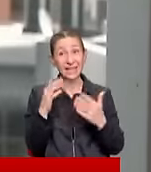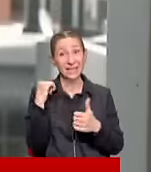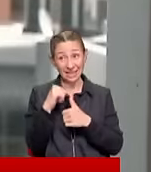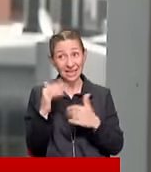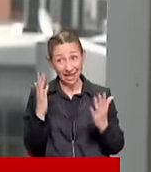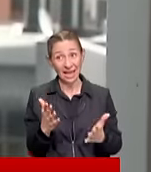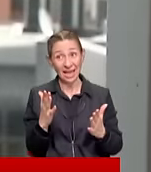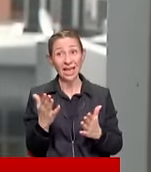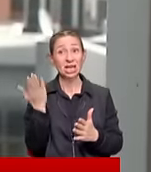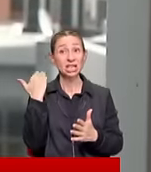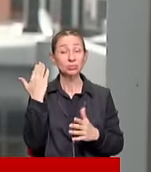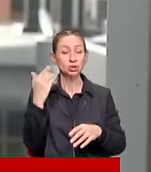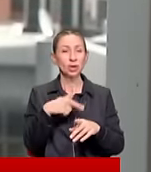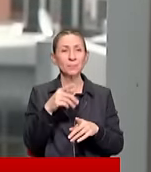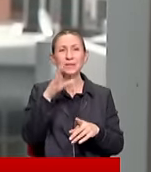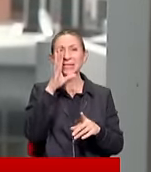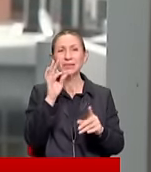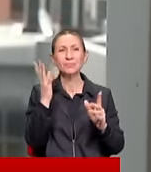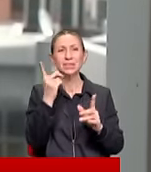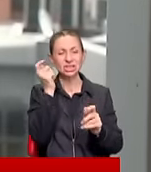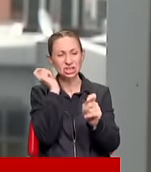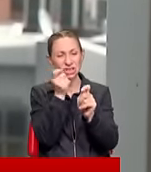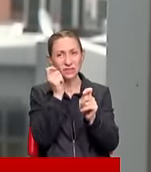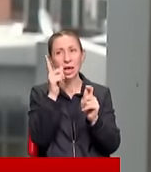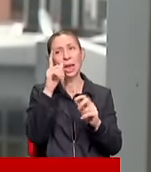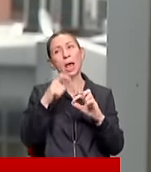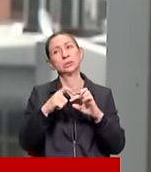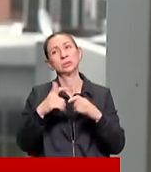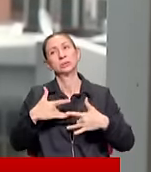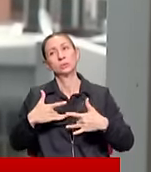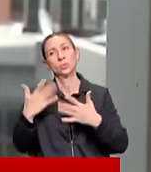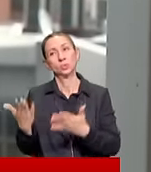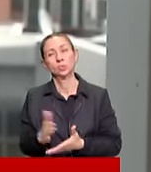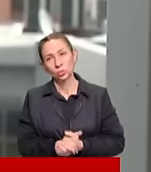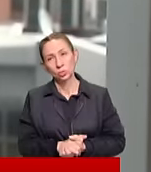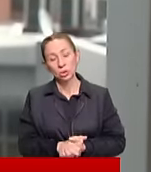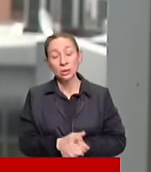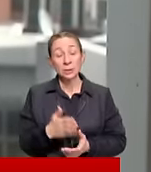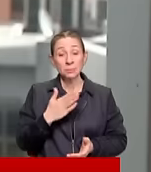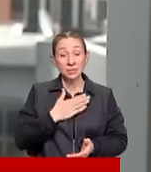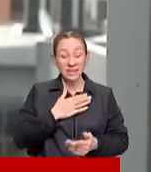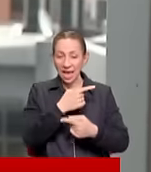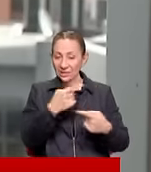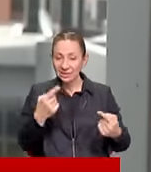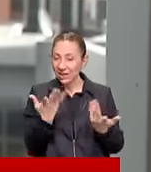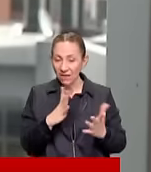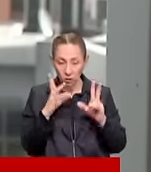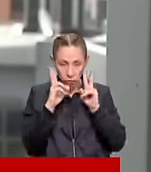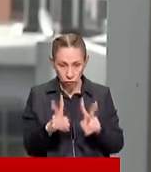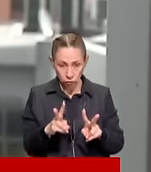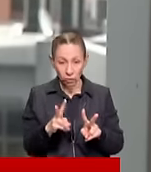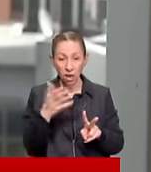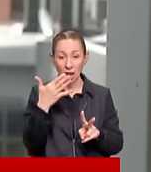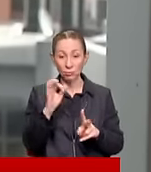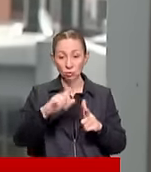yine de geçmiş dönemde kim bir çivi çaktıysa Allah razı olsun. Biz eksikleri gördük, 60